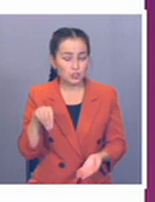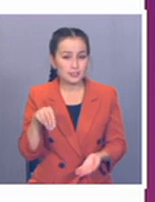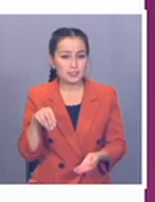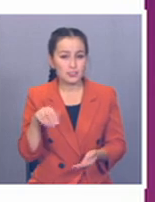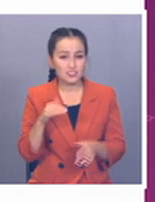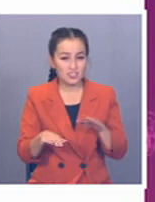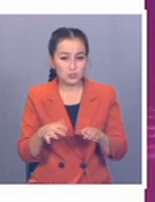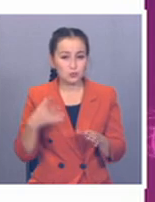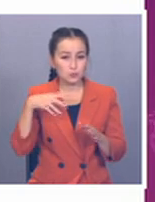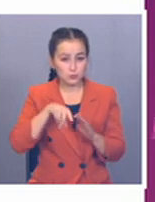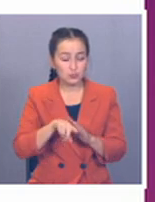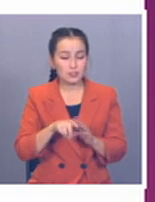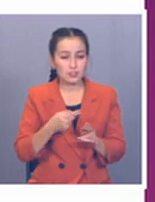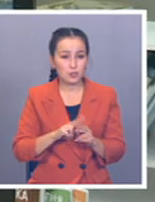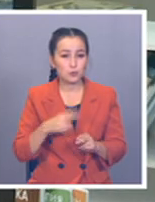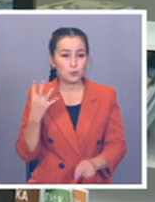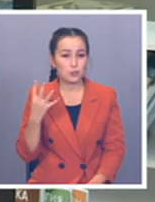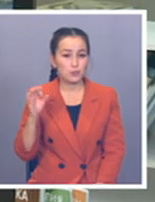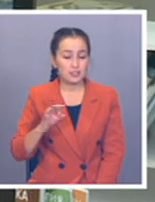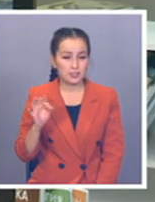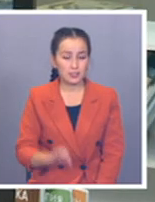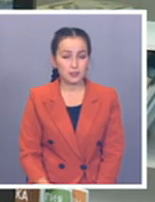концентрациясы 4% екен.